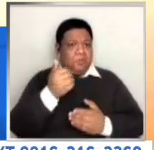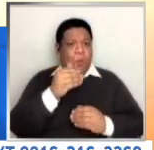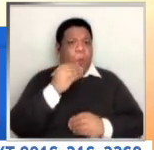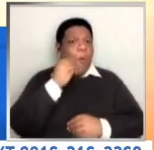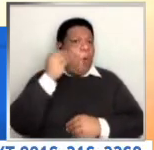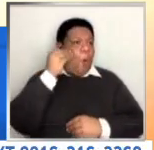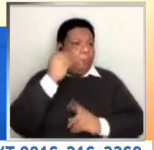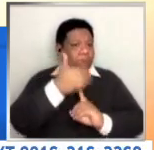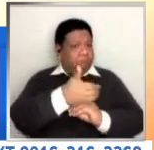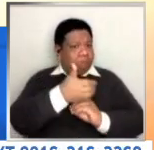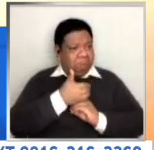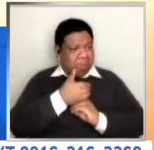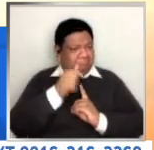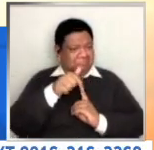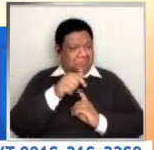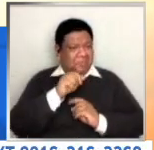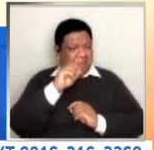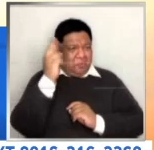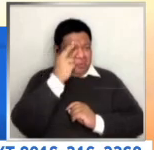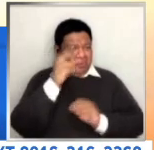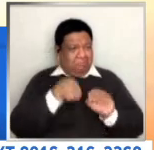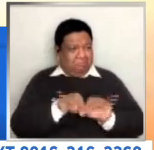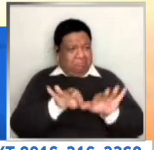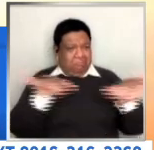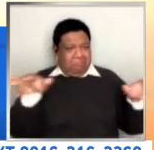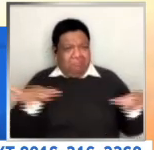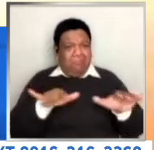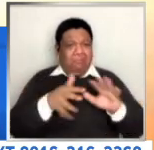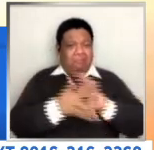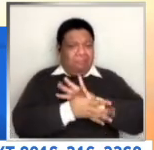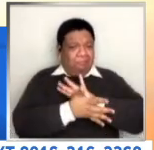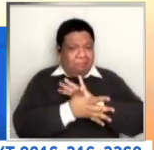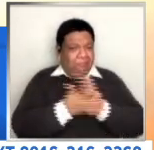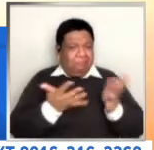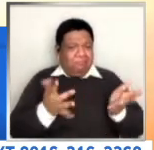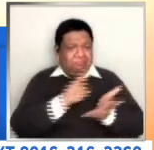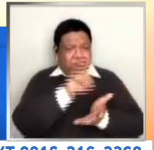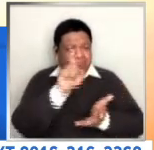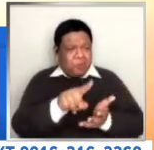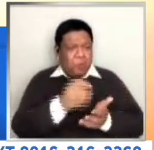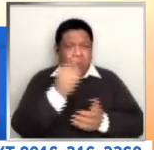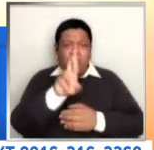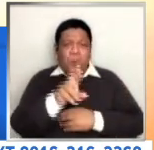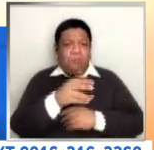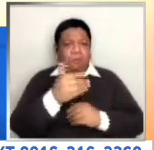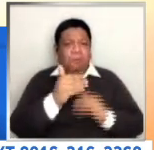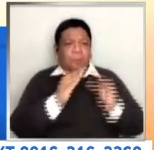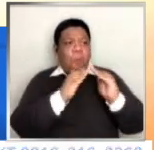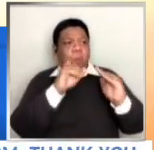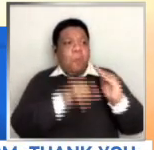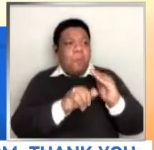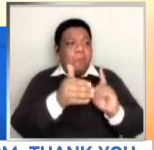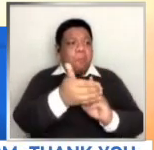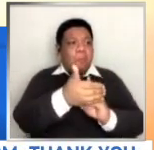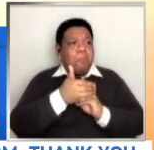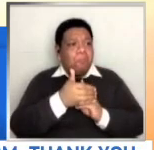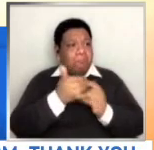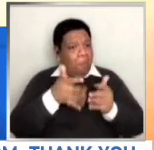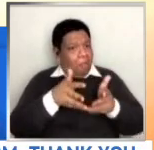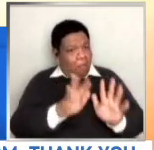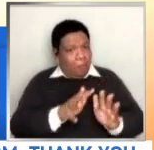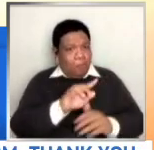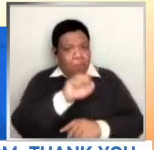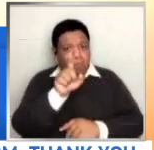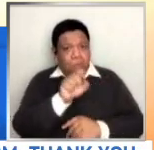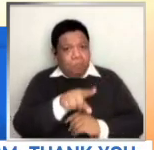ng lalong pagsipa ng kaso ng COVID-19 sa bansa? O yung ba pag-home quarantine ngayon po ba ay pinapayagan? Yung